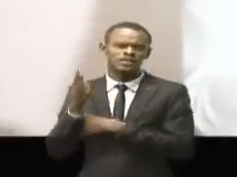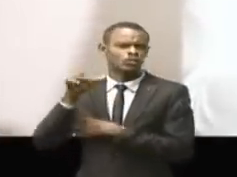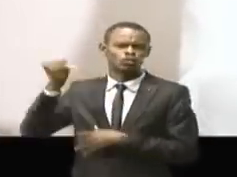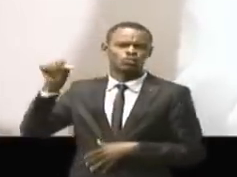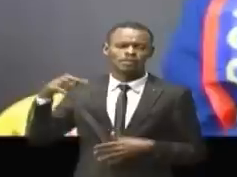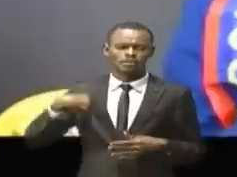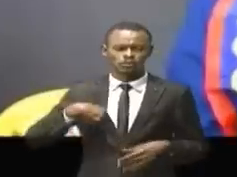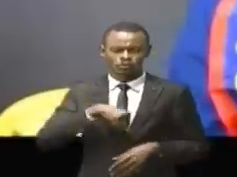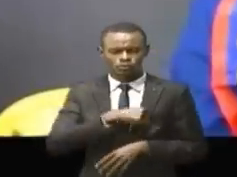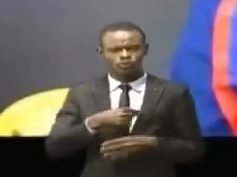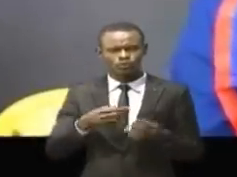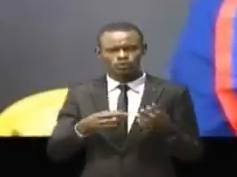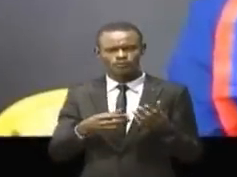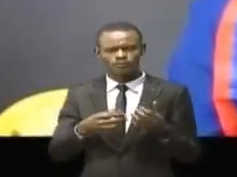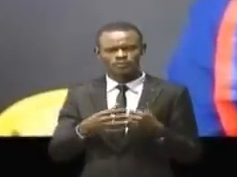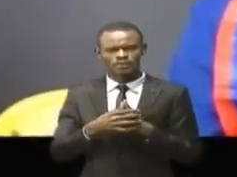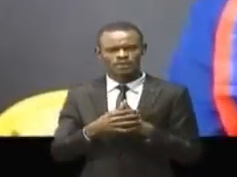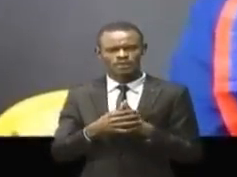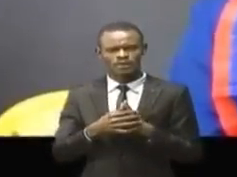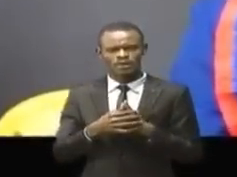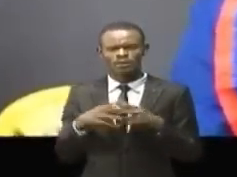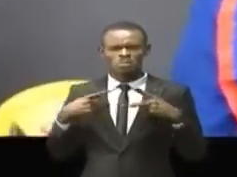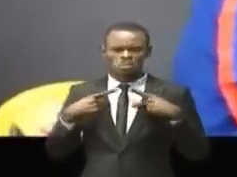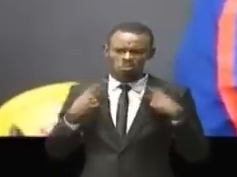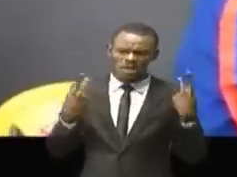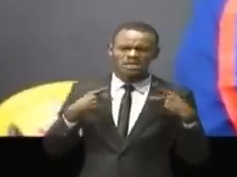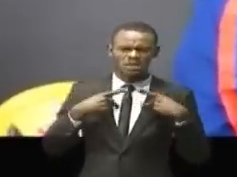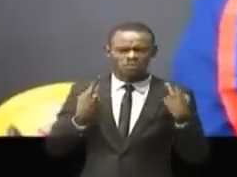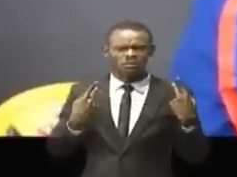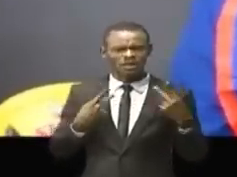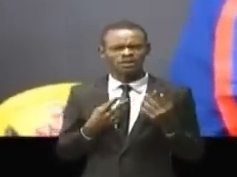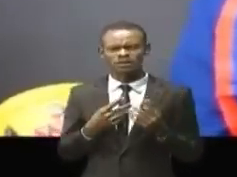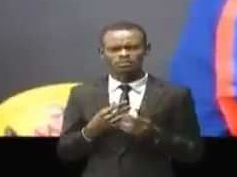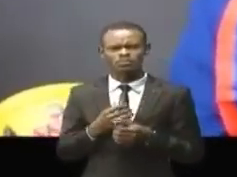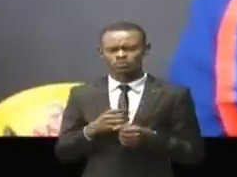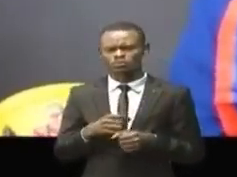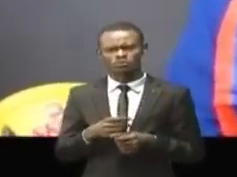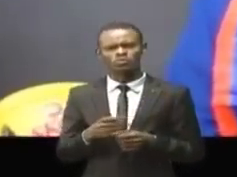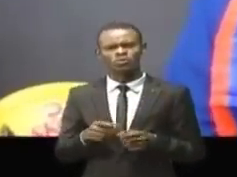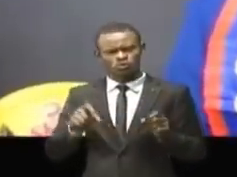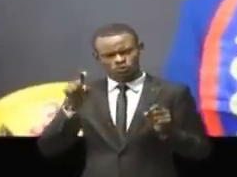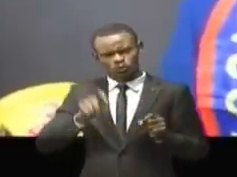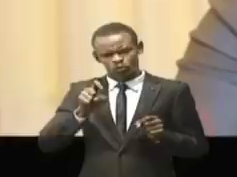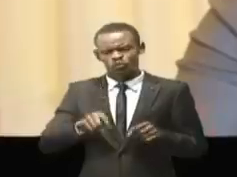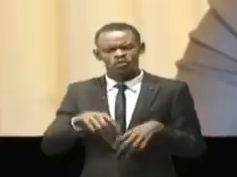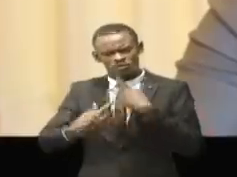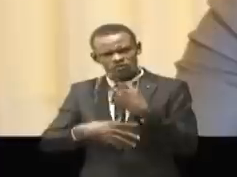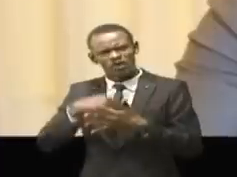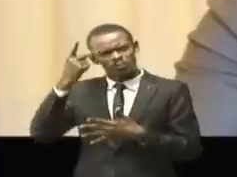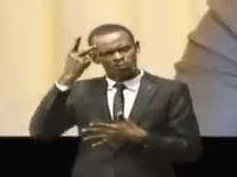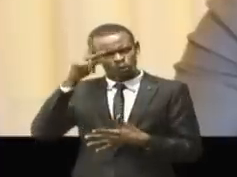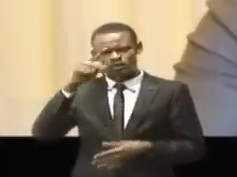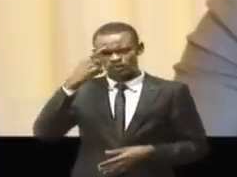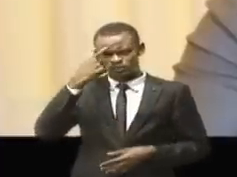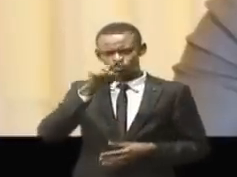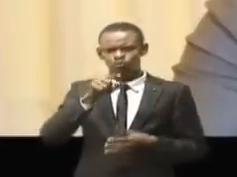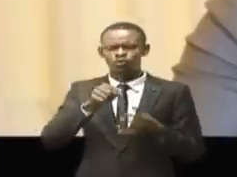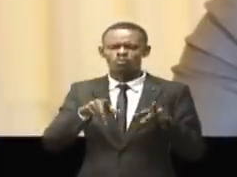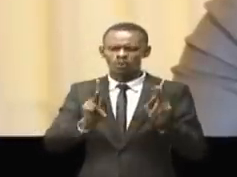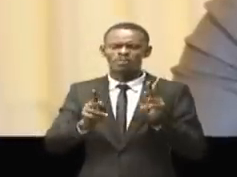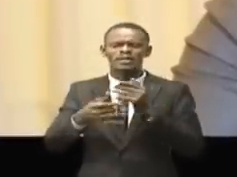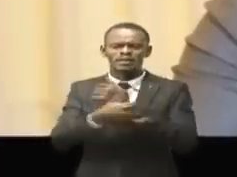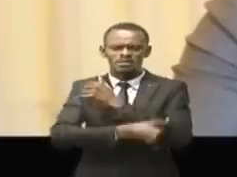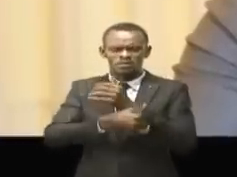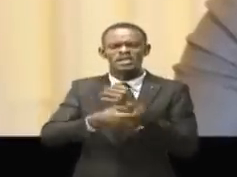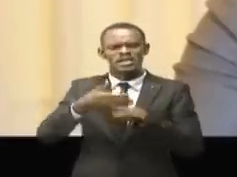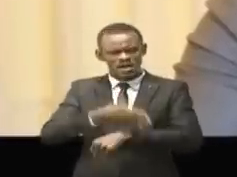à jouer les rôles politiques pour que le pays marche selon la volonté de Dieu. renouveler le mandat du chef de